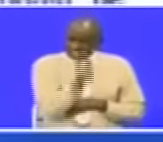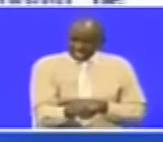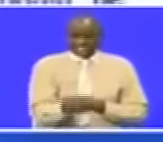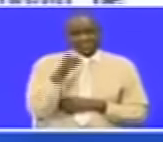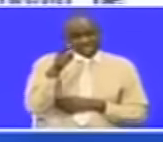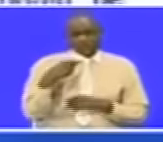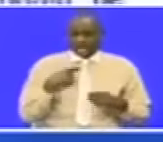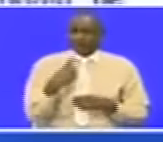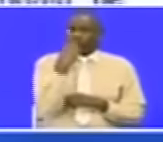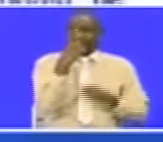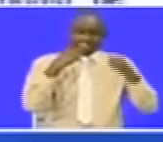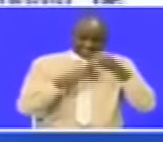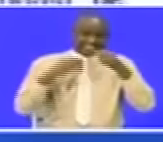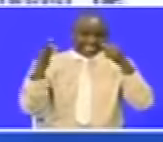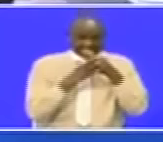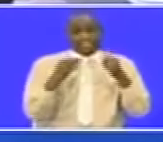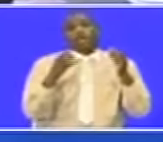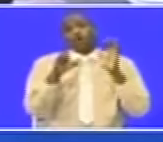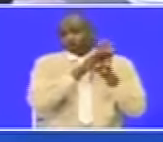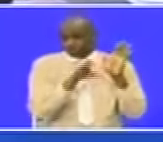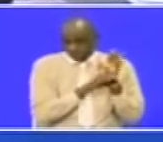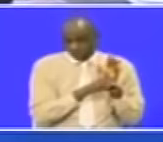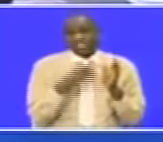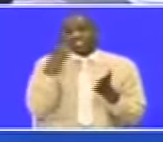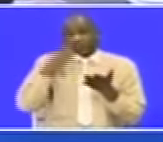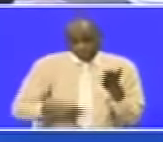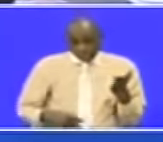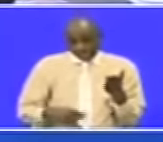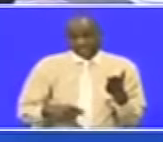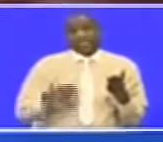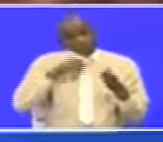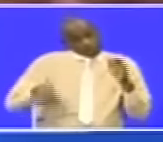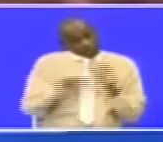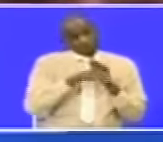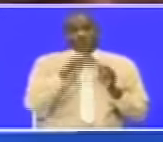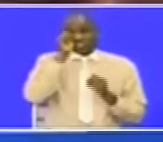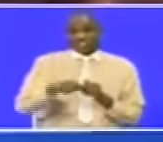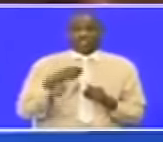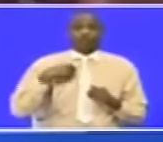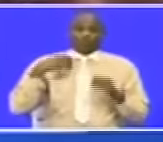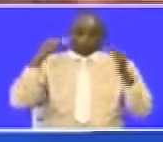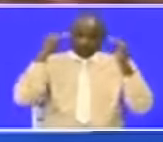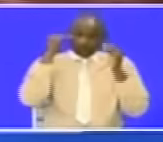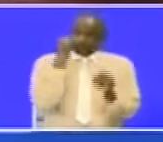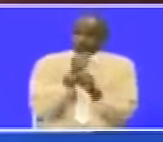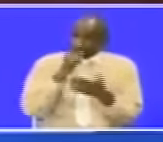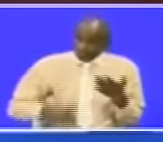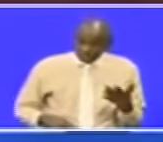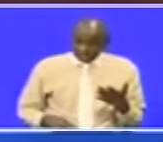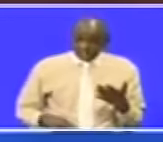cha 168 cha katiba ambacho kinaangazia njia za kumuondoa jaji mamlakani. Kipengee hicho kinasema